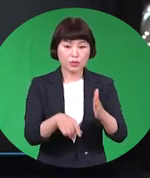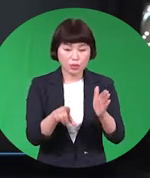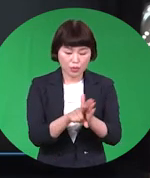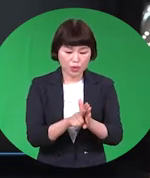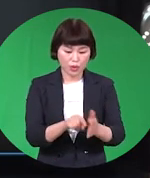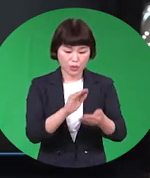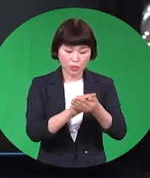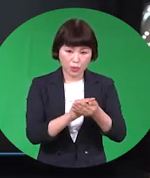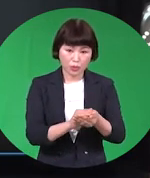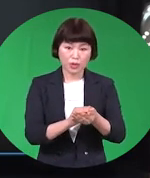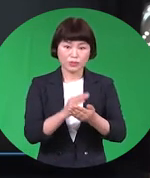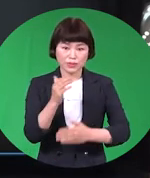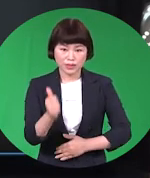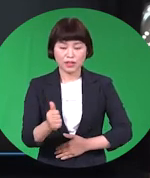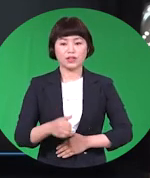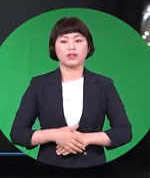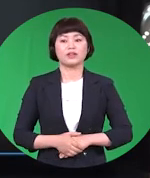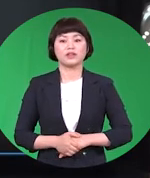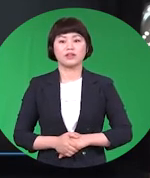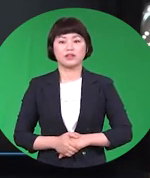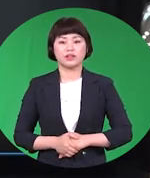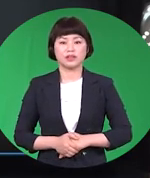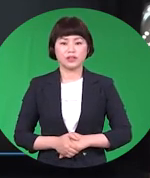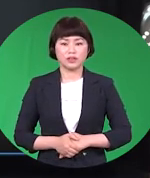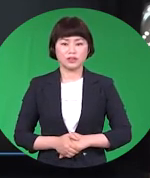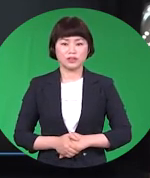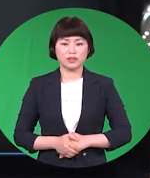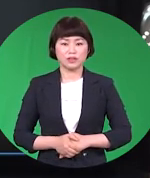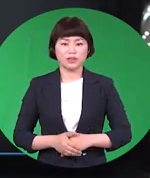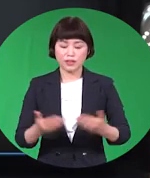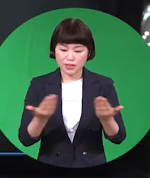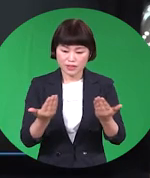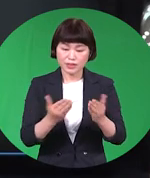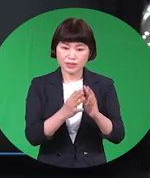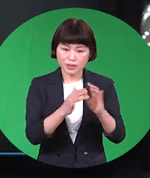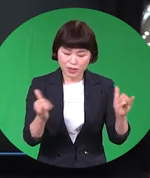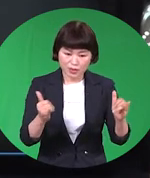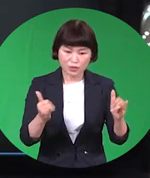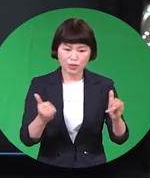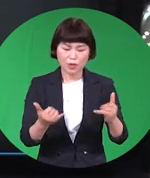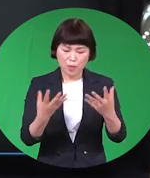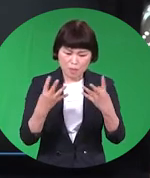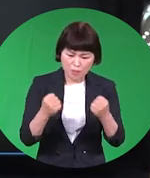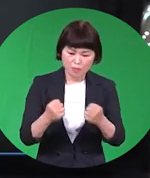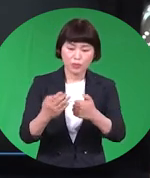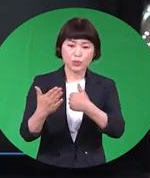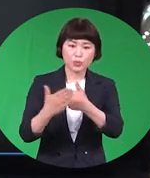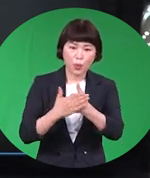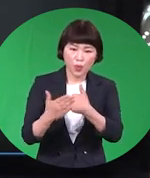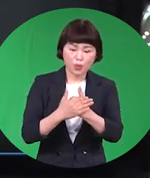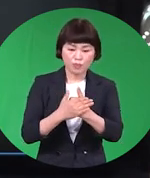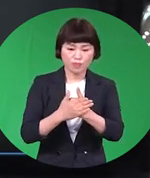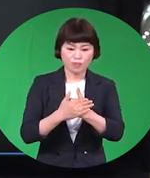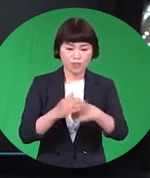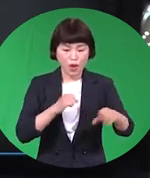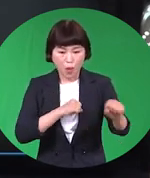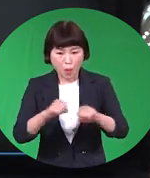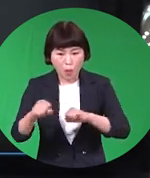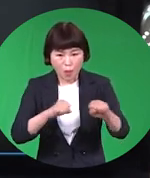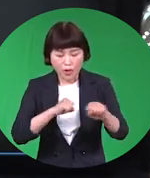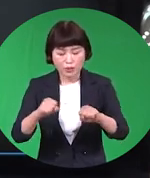위해서는 오정수 NH농협은행 양평군 지부장님과 임직원의 많은